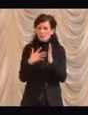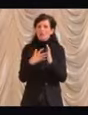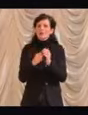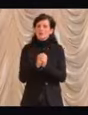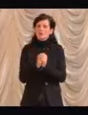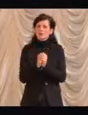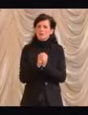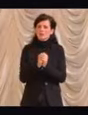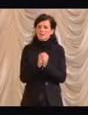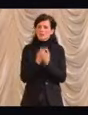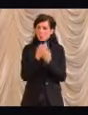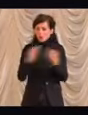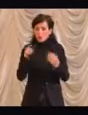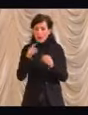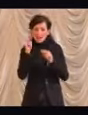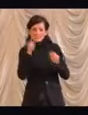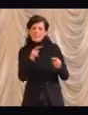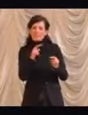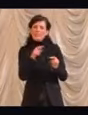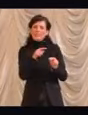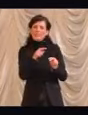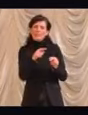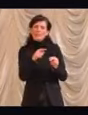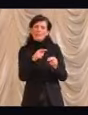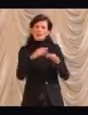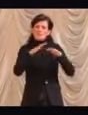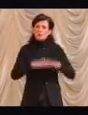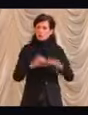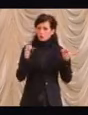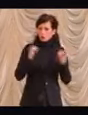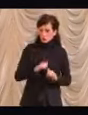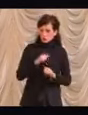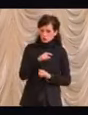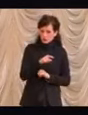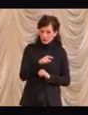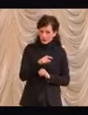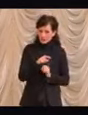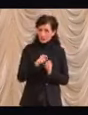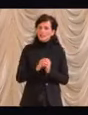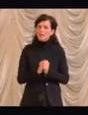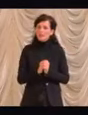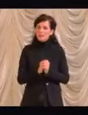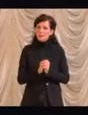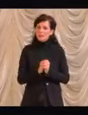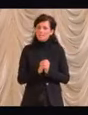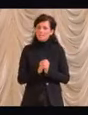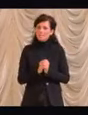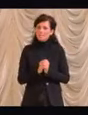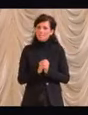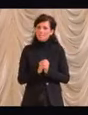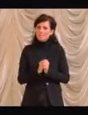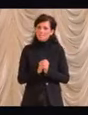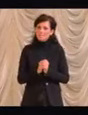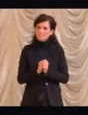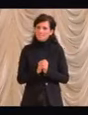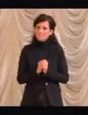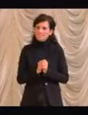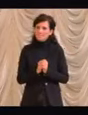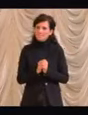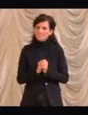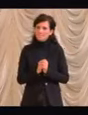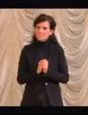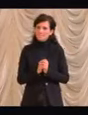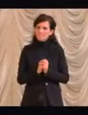della protezione civile, ma la domanda è: c'è un piano per quanto riguarda l'estate o l'autunno, o comunque base di questi